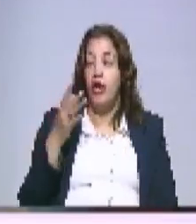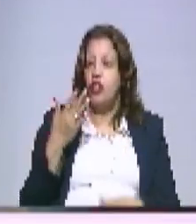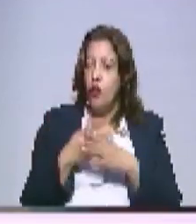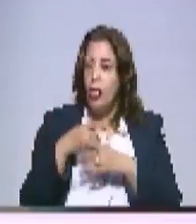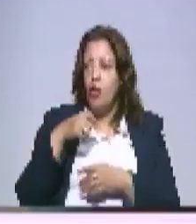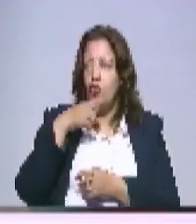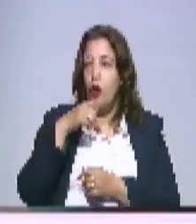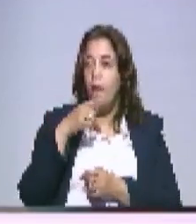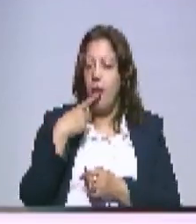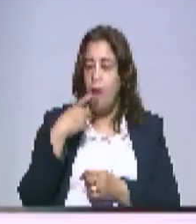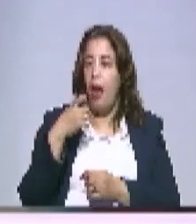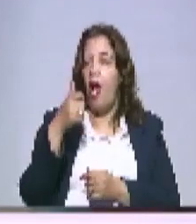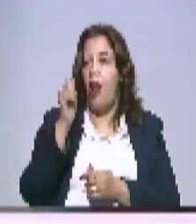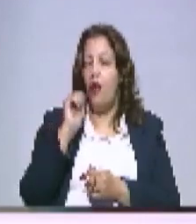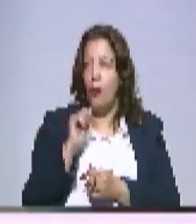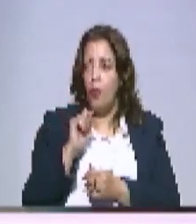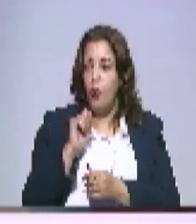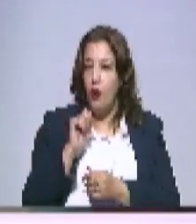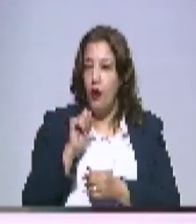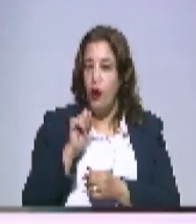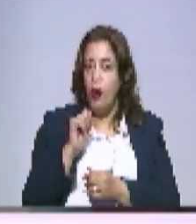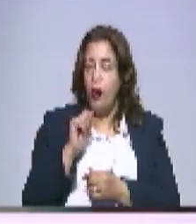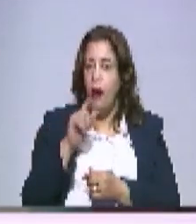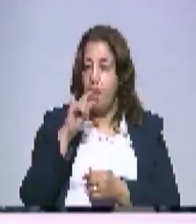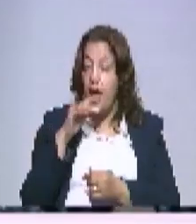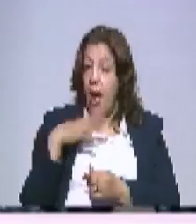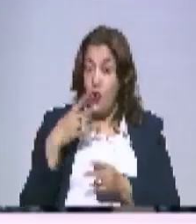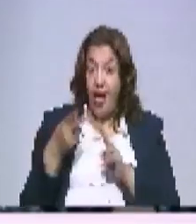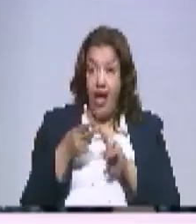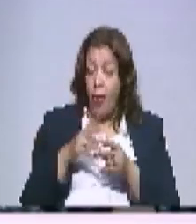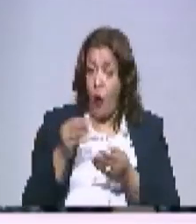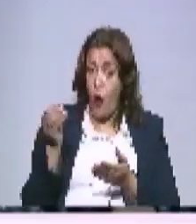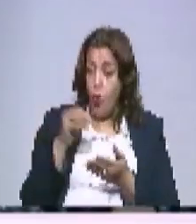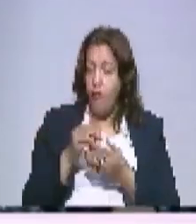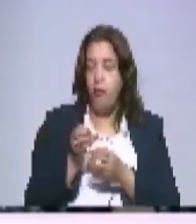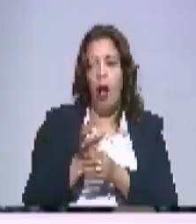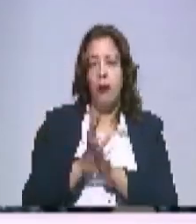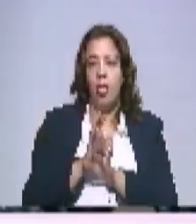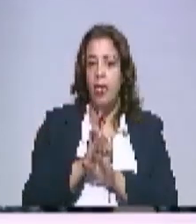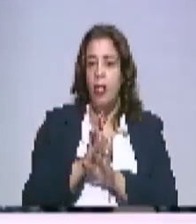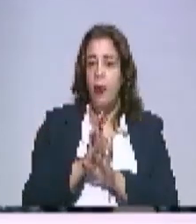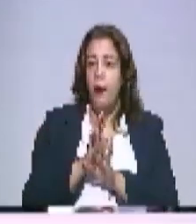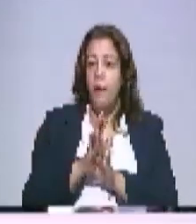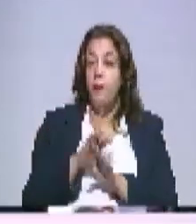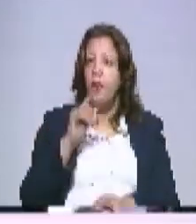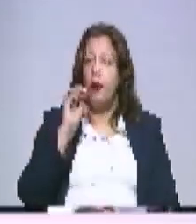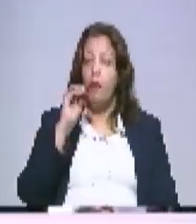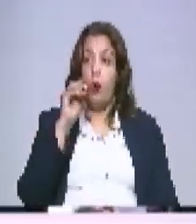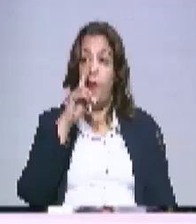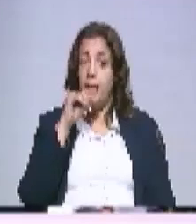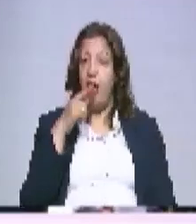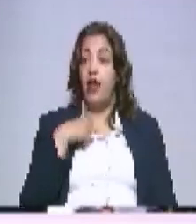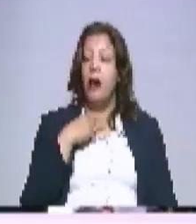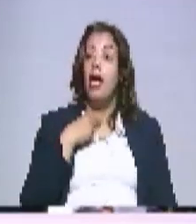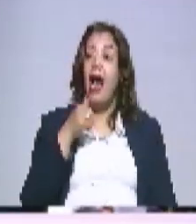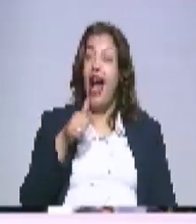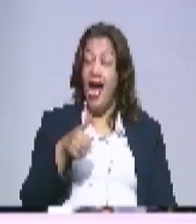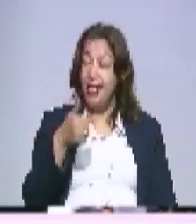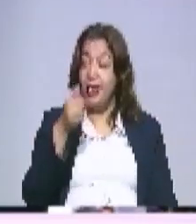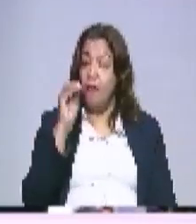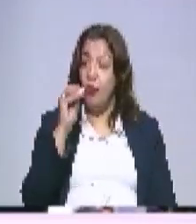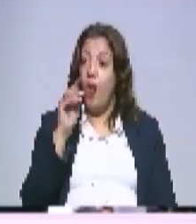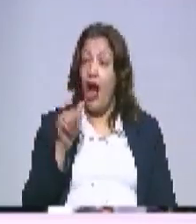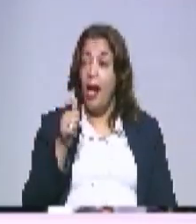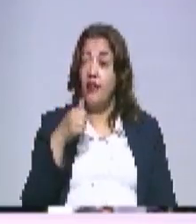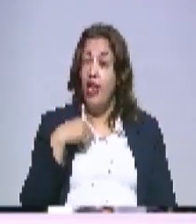كويس؟ واللي عايز يضيف حاجه بيضيفها طبعا. نفس الوقت يا جماعه، انا افضل ان الخضار